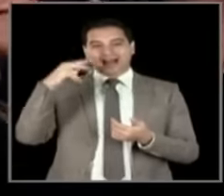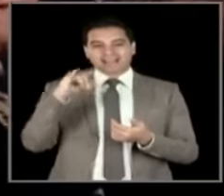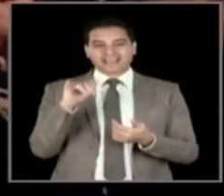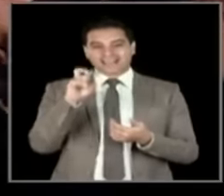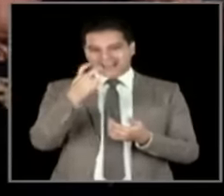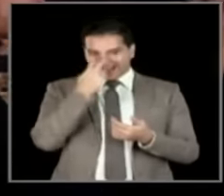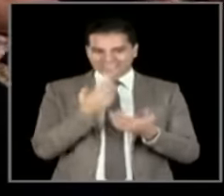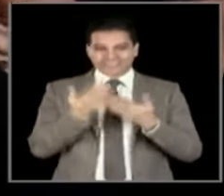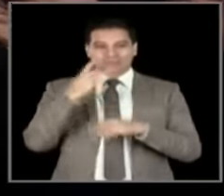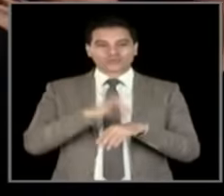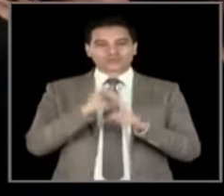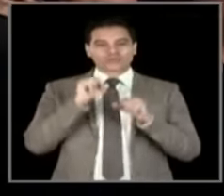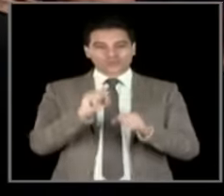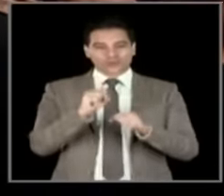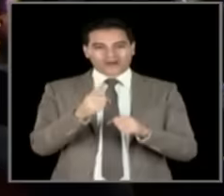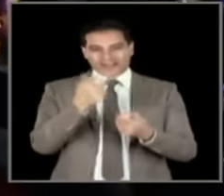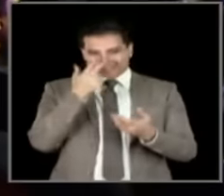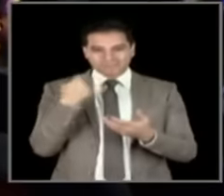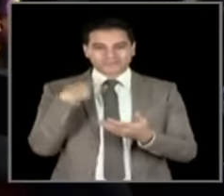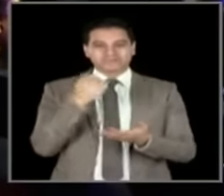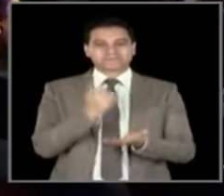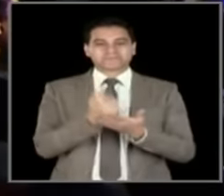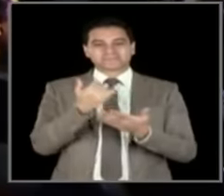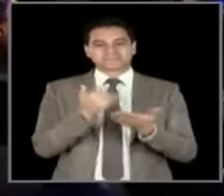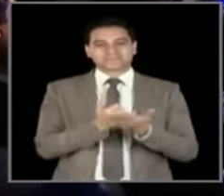منورانا يا دكتور نفرتيتي